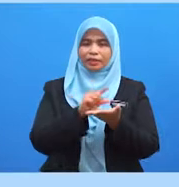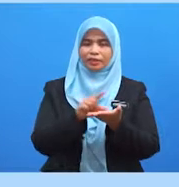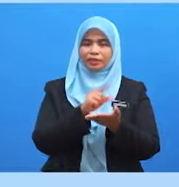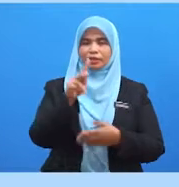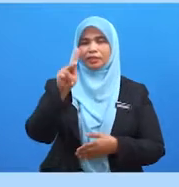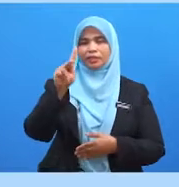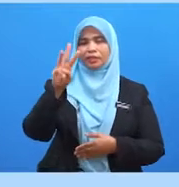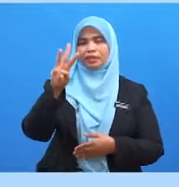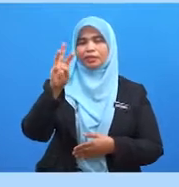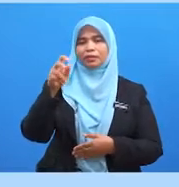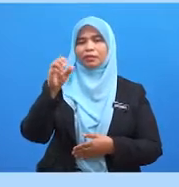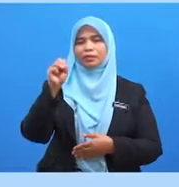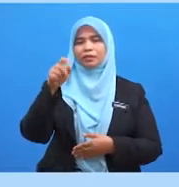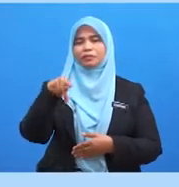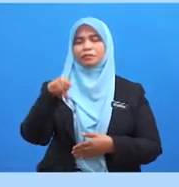KWSP,